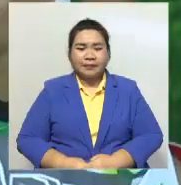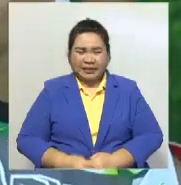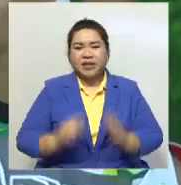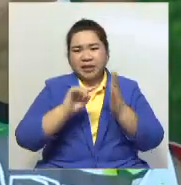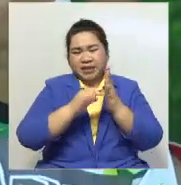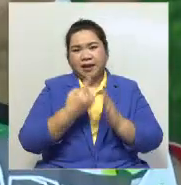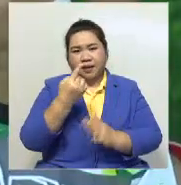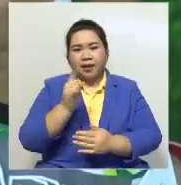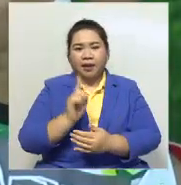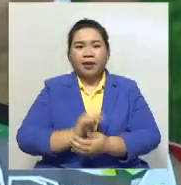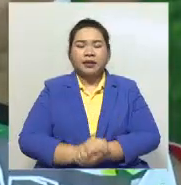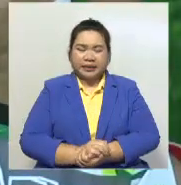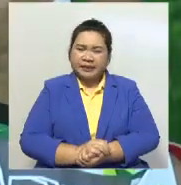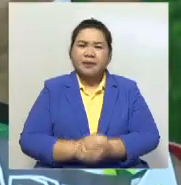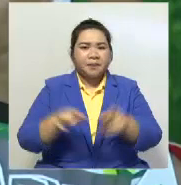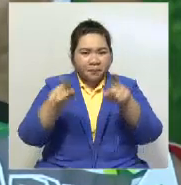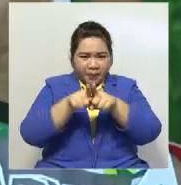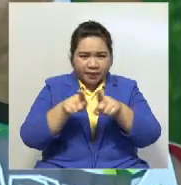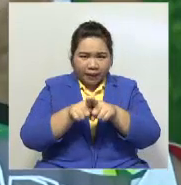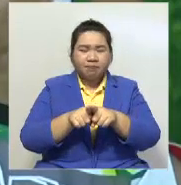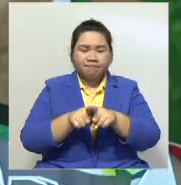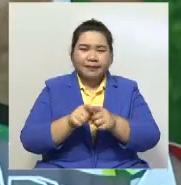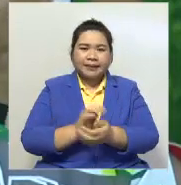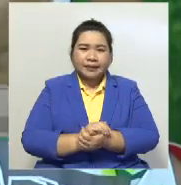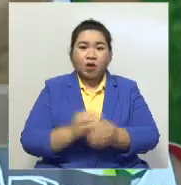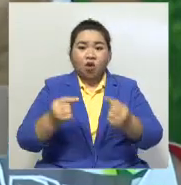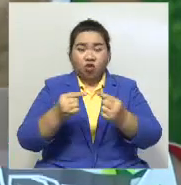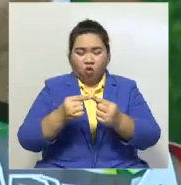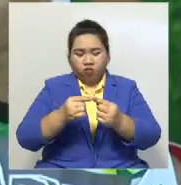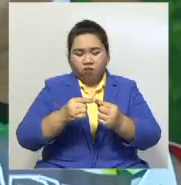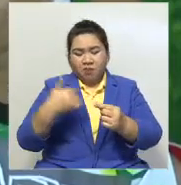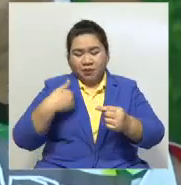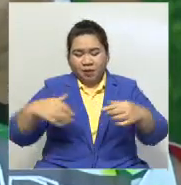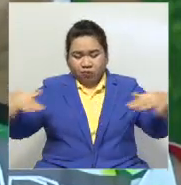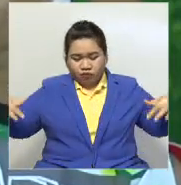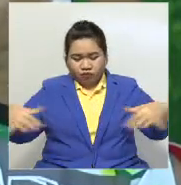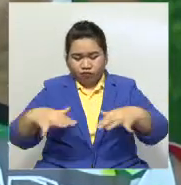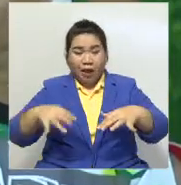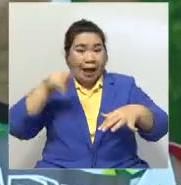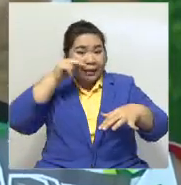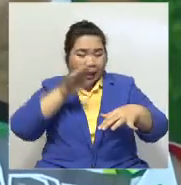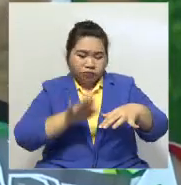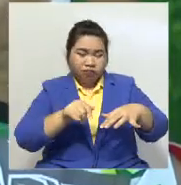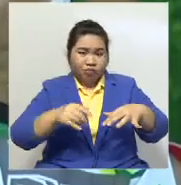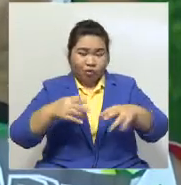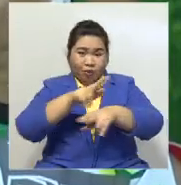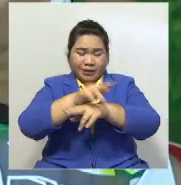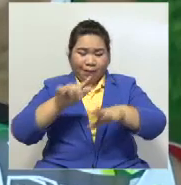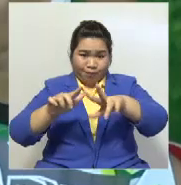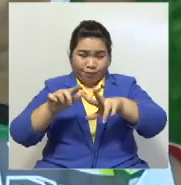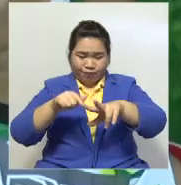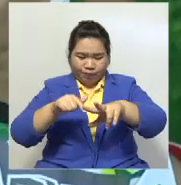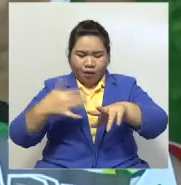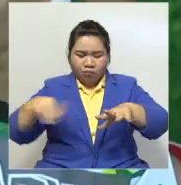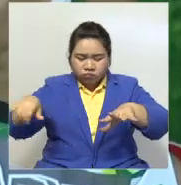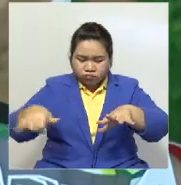แรกเนี่ยก็เหตุการณ์แบบเดียวกันเลยครับคือที่3แยกก็มีน้ำเหมือนกันมีน้ำขังนิดๆก็ครั้งนี้ไปก็เ